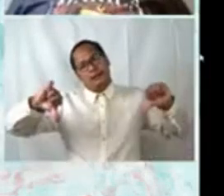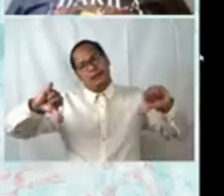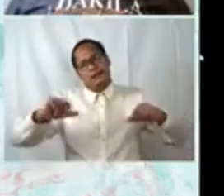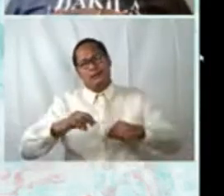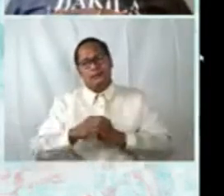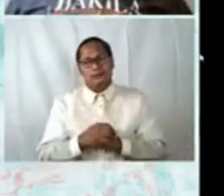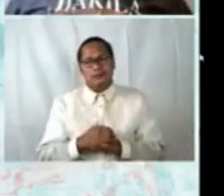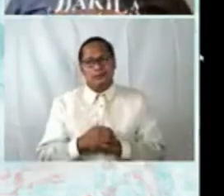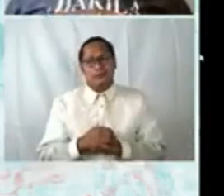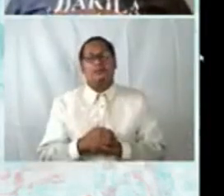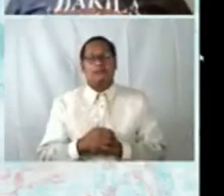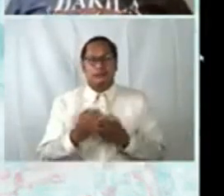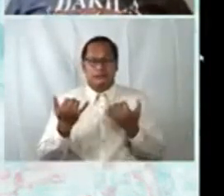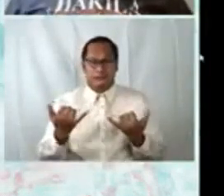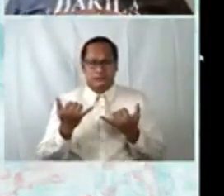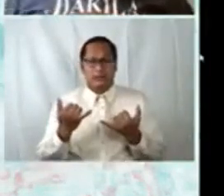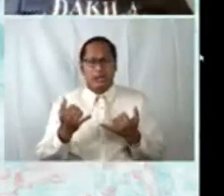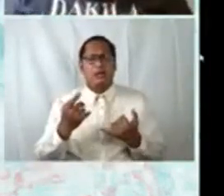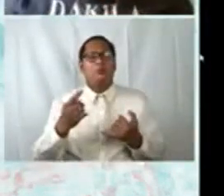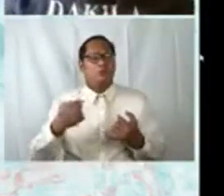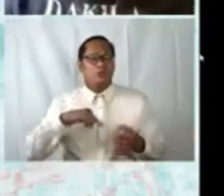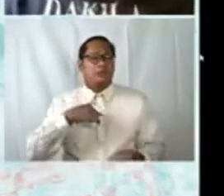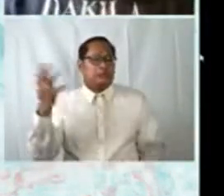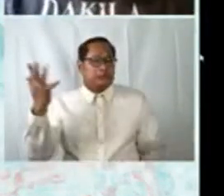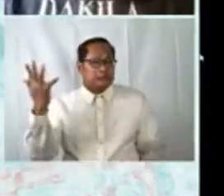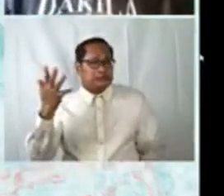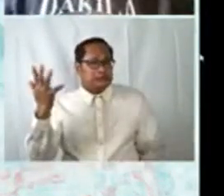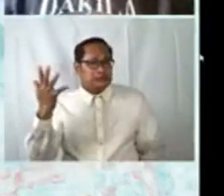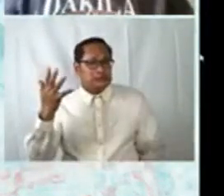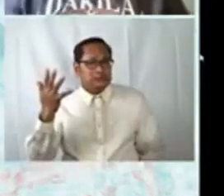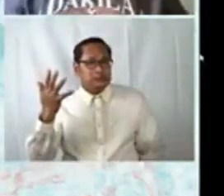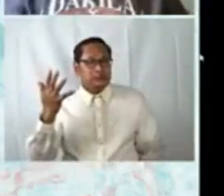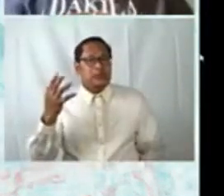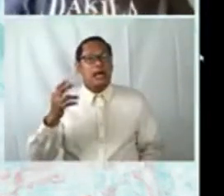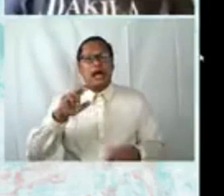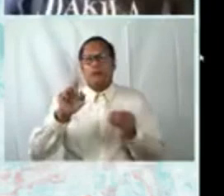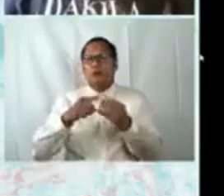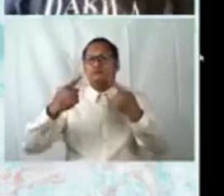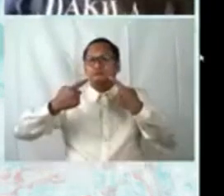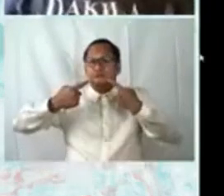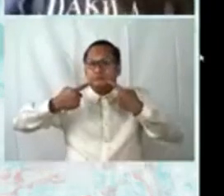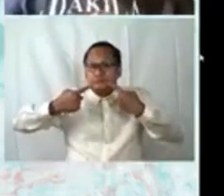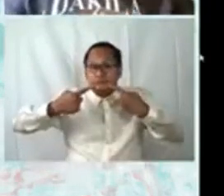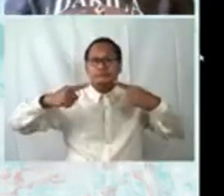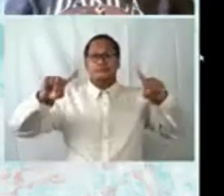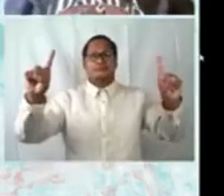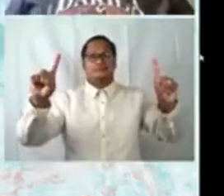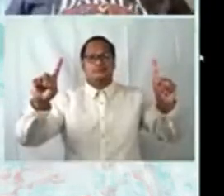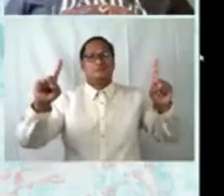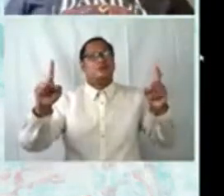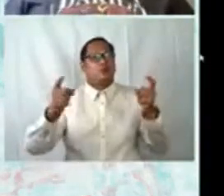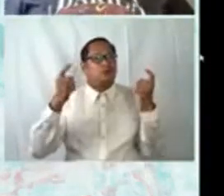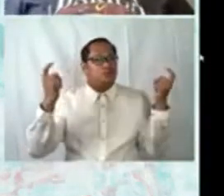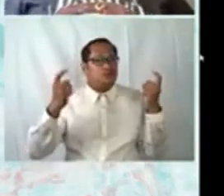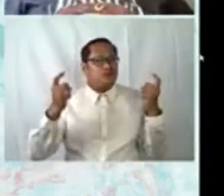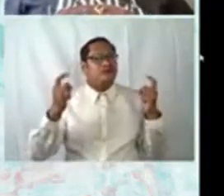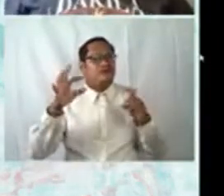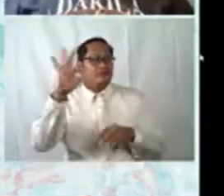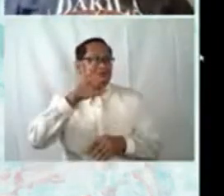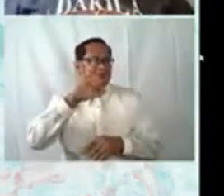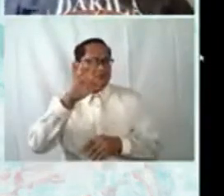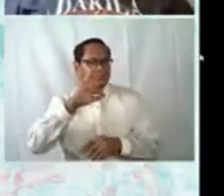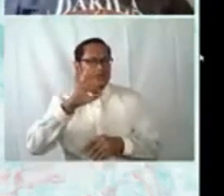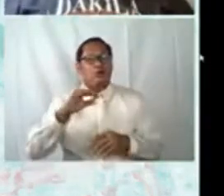Tayo po ngayon ay magsasalita ukol sa isang tagumpay ng Pilipino,